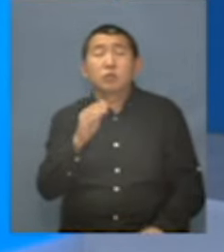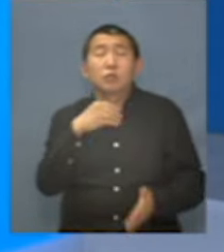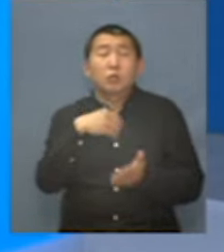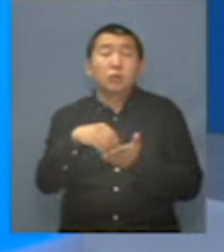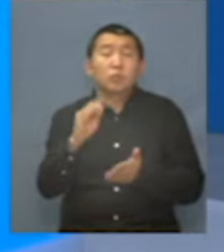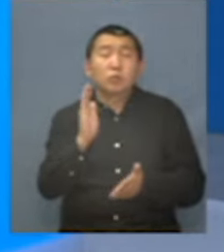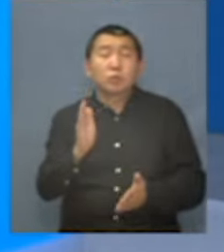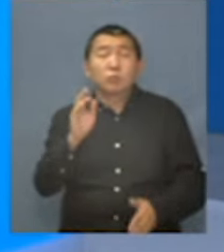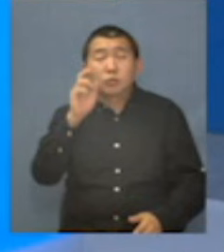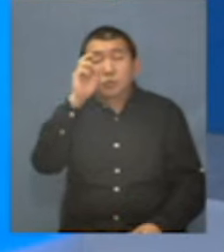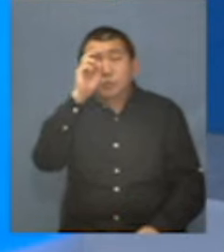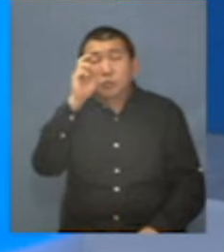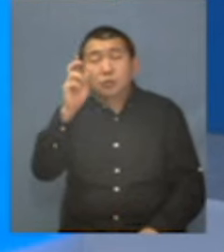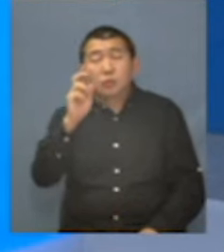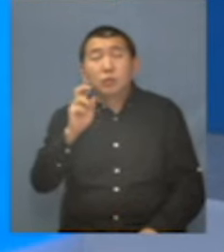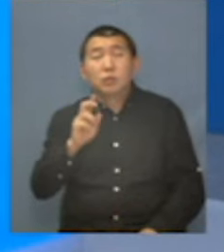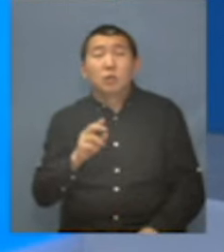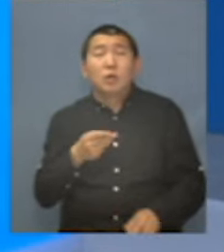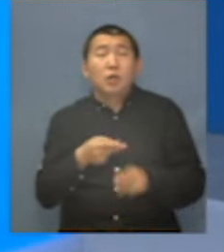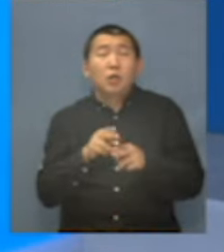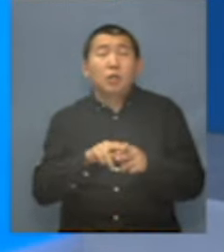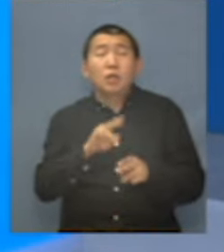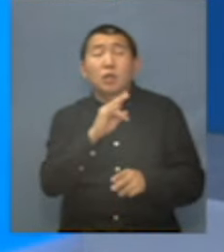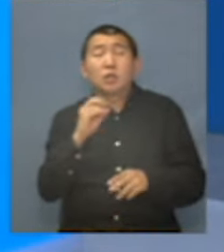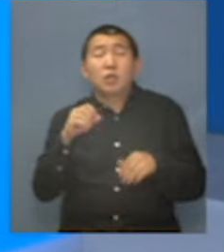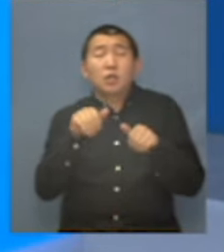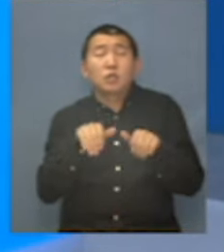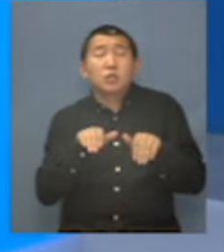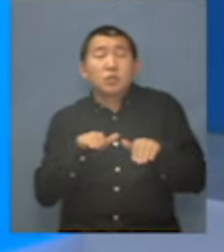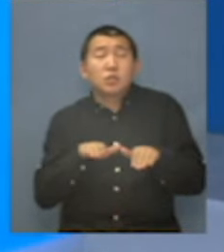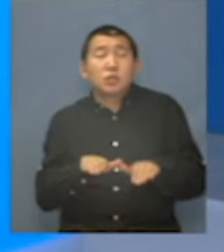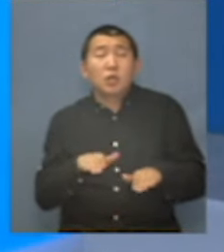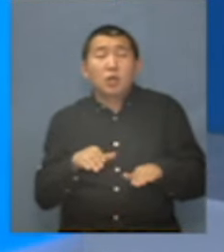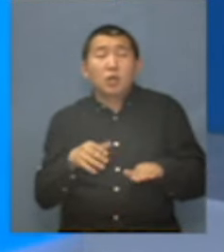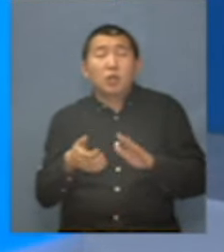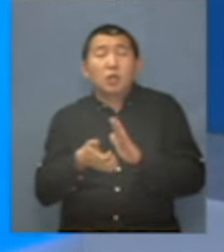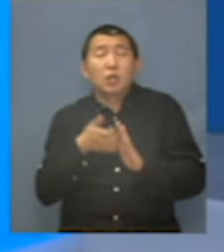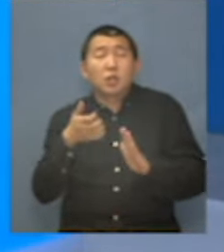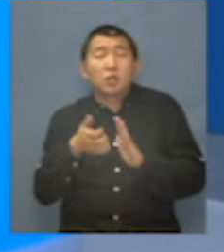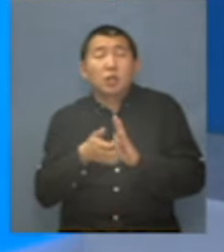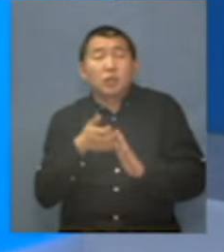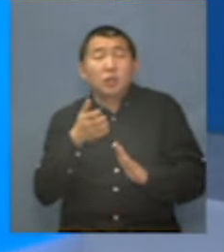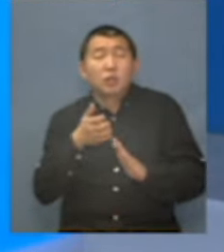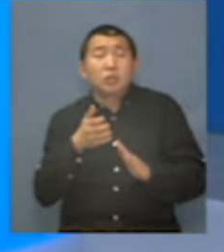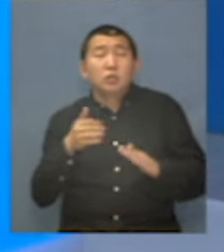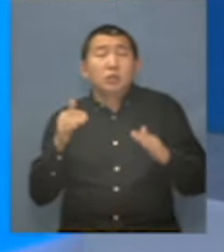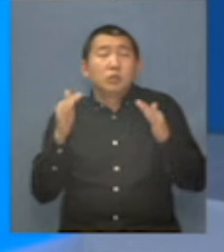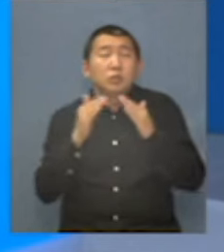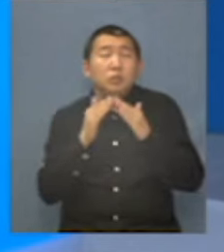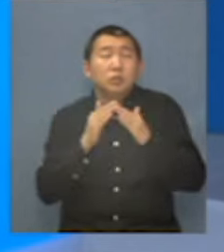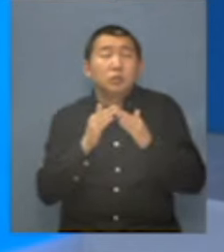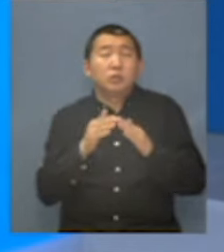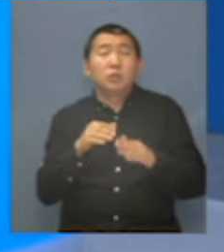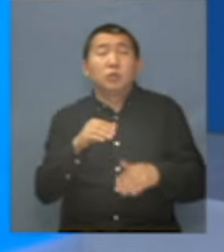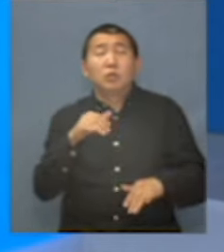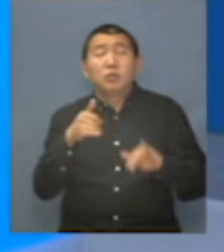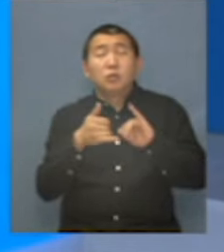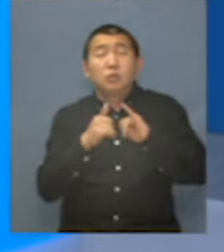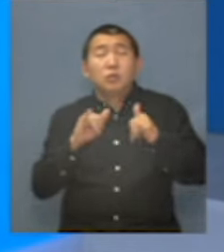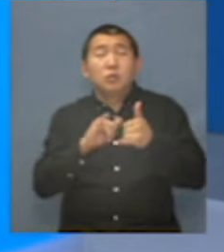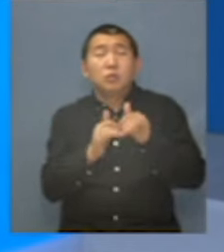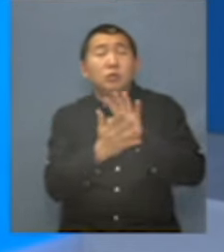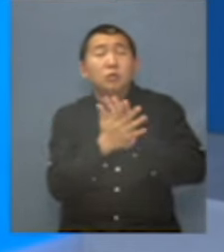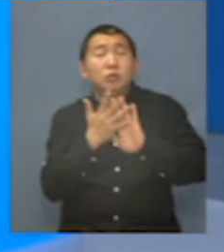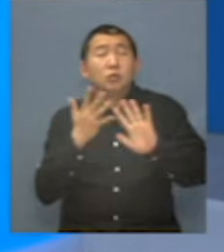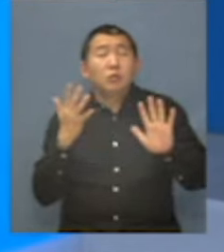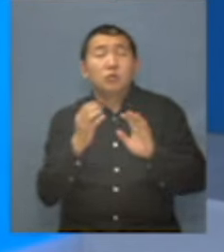не решает проблему нехватки жилплощади. К примеру, в Усть-Каменогорске количество граждан, стоящих в очереди на получение жилья,